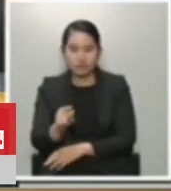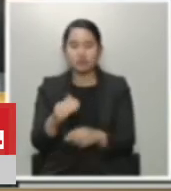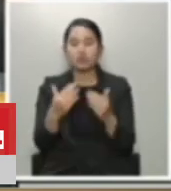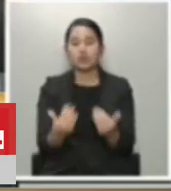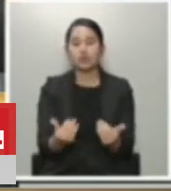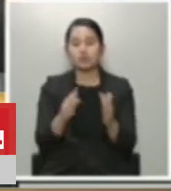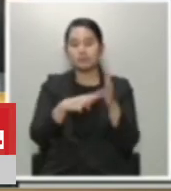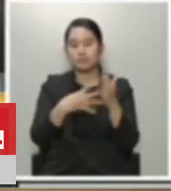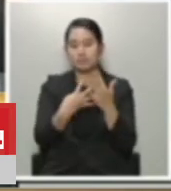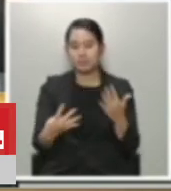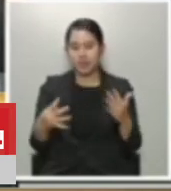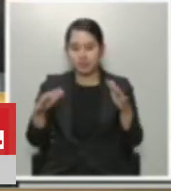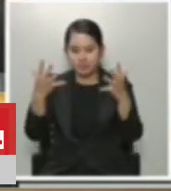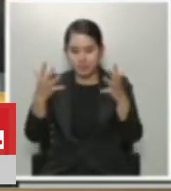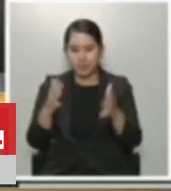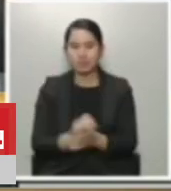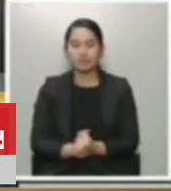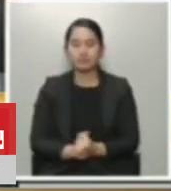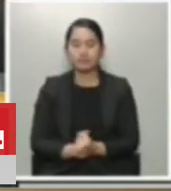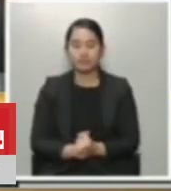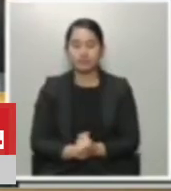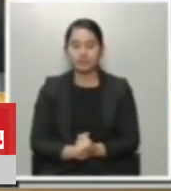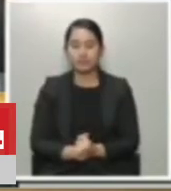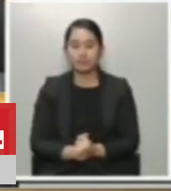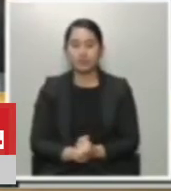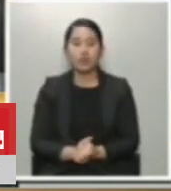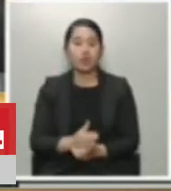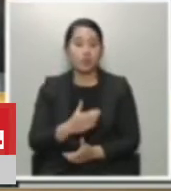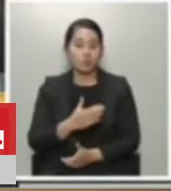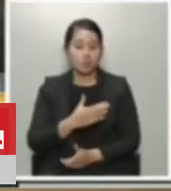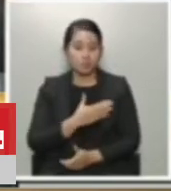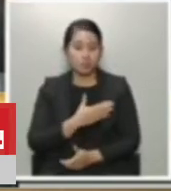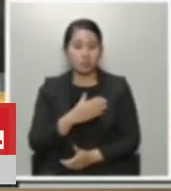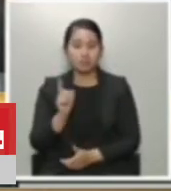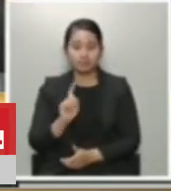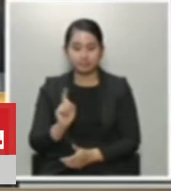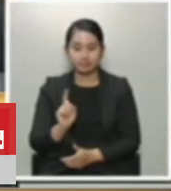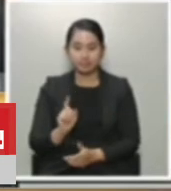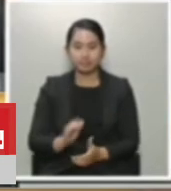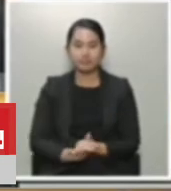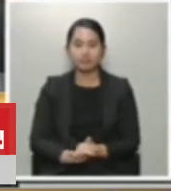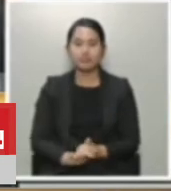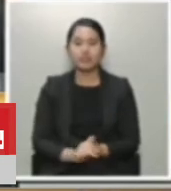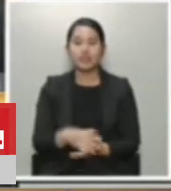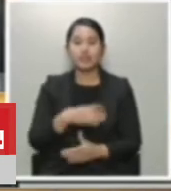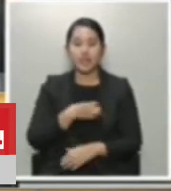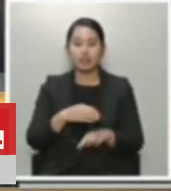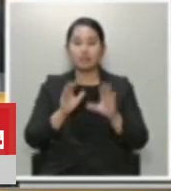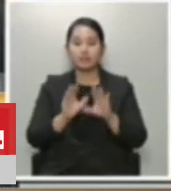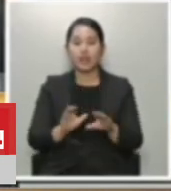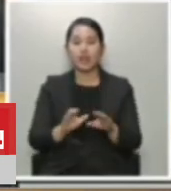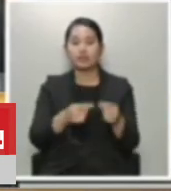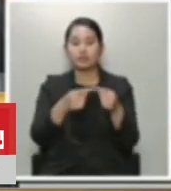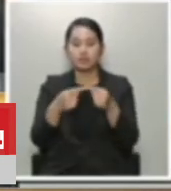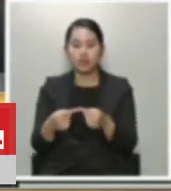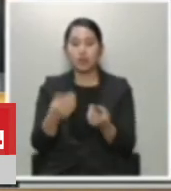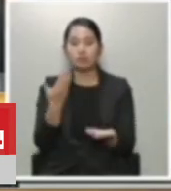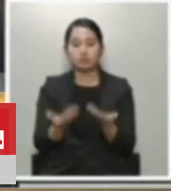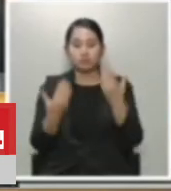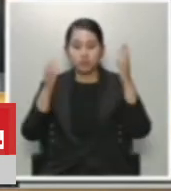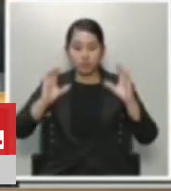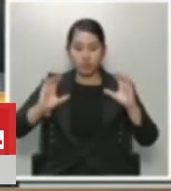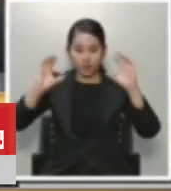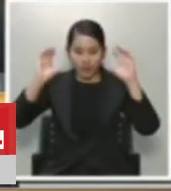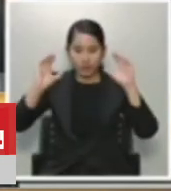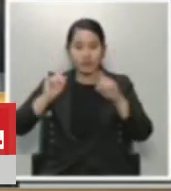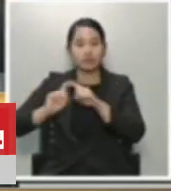ต่างๆเหล่านี้เนี่ยลงไปเท่าที่ควรก็ขออนุญาตท่านประธานนะครับเพื่อที่จะได้นำเรียนไปถึงหน่วยงานหรือว่าทางรัฐบาลนะครับ